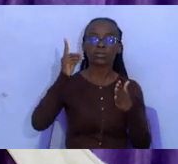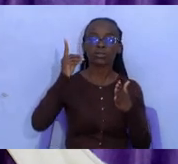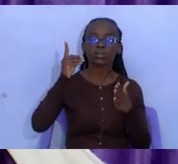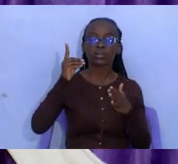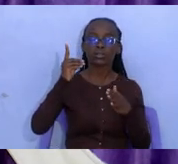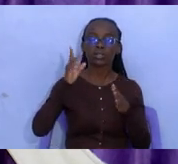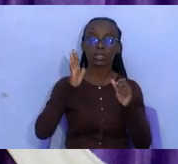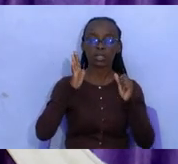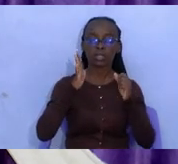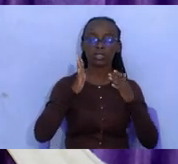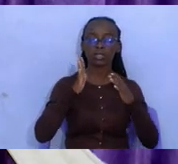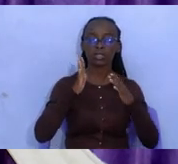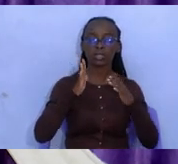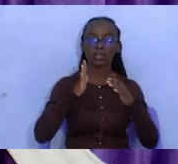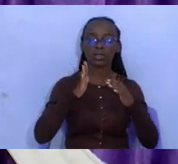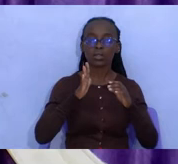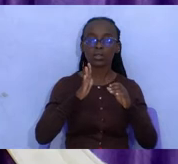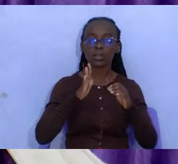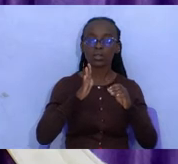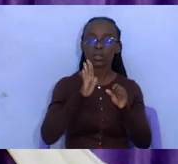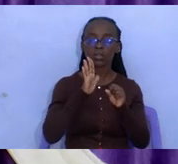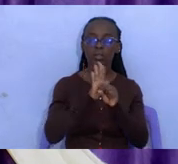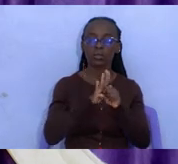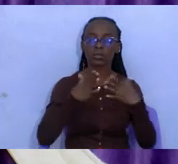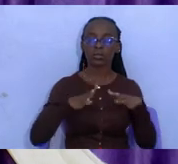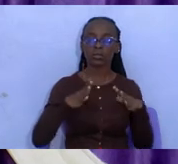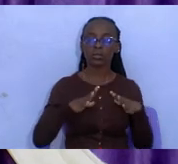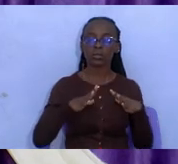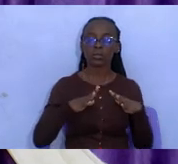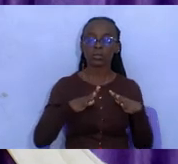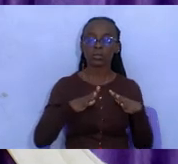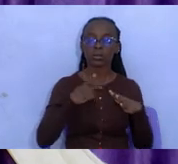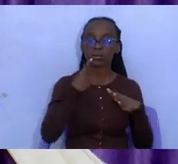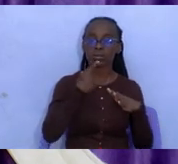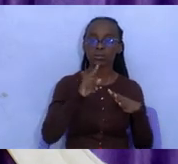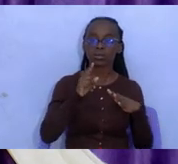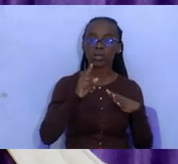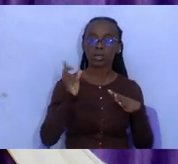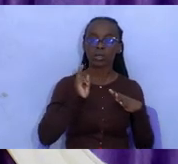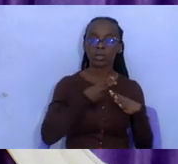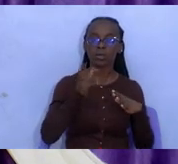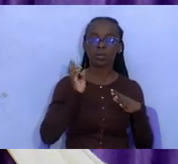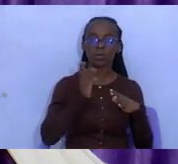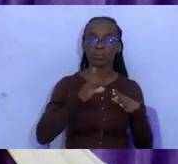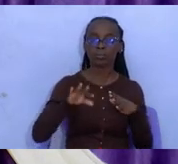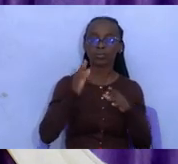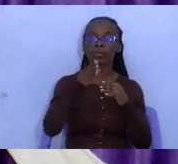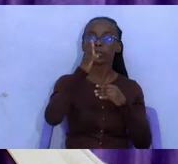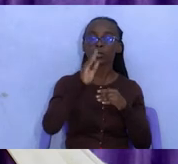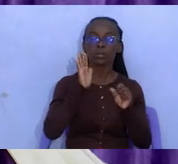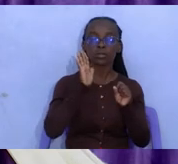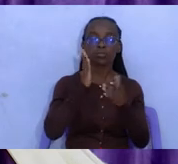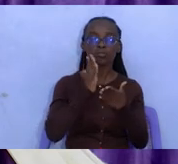Wengi wamewapuuza watumishi wakasema sisi tutamtafuta Mungu. Ukweli waliweka bidii, lakini haikutoa